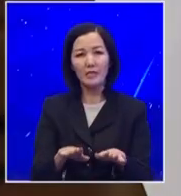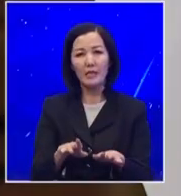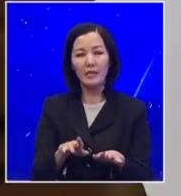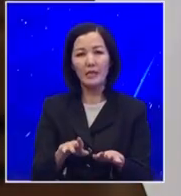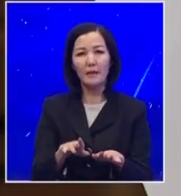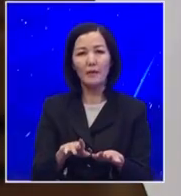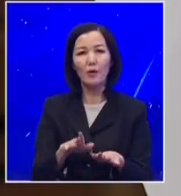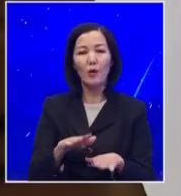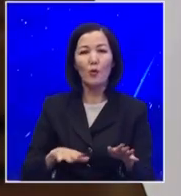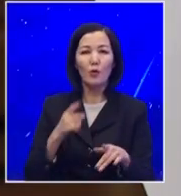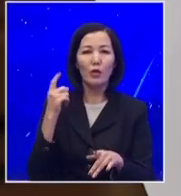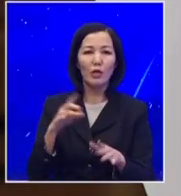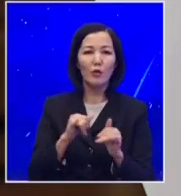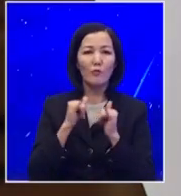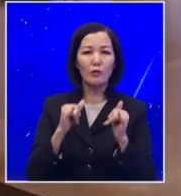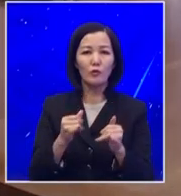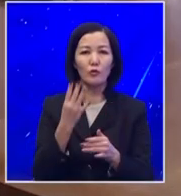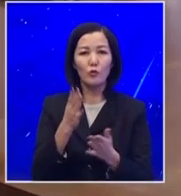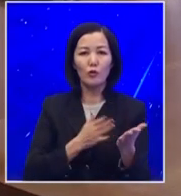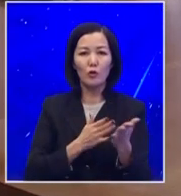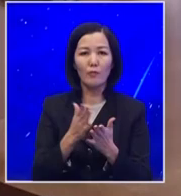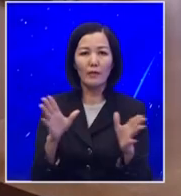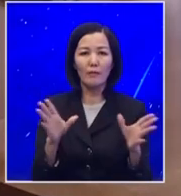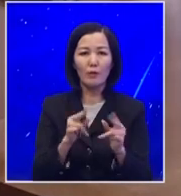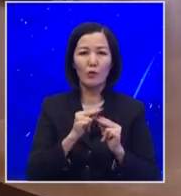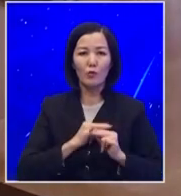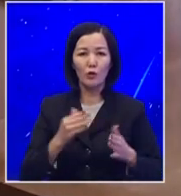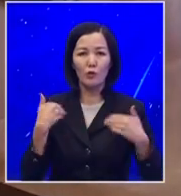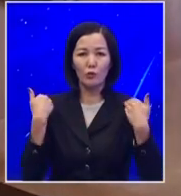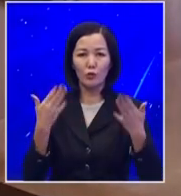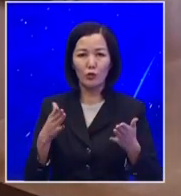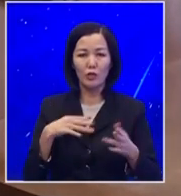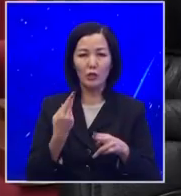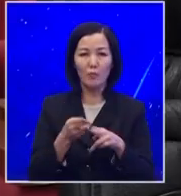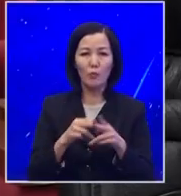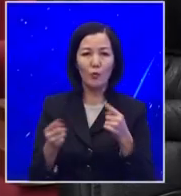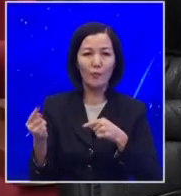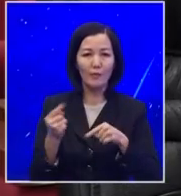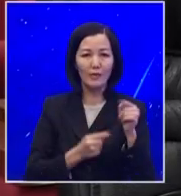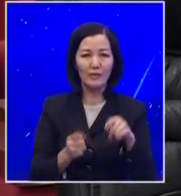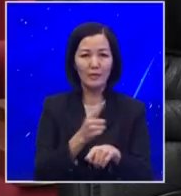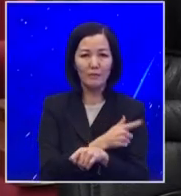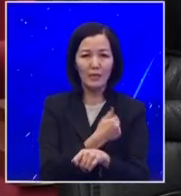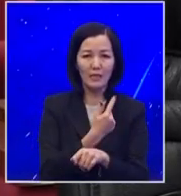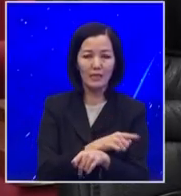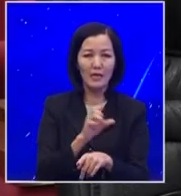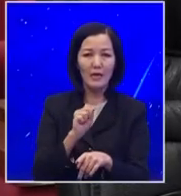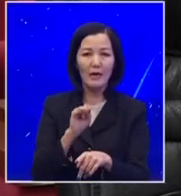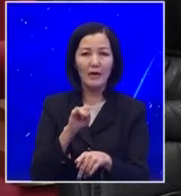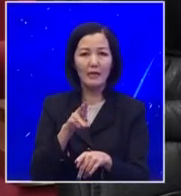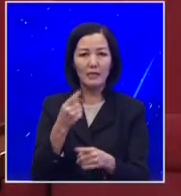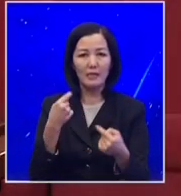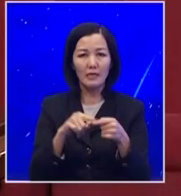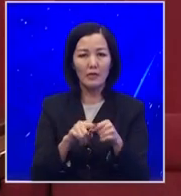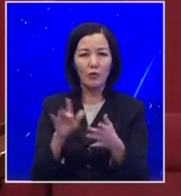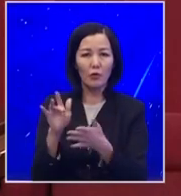тосылмады. Өңір экономикасы үшін тиімді 4 түрлі бағытта әріптестік орнатуға ұсыныс жасады. Бұл бизнес, медицина, IT-технология